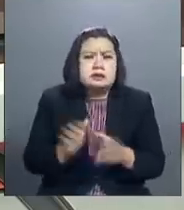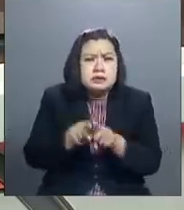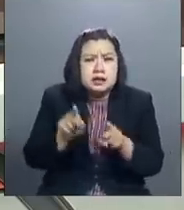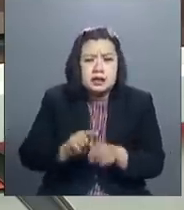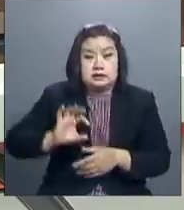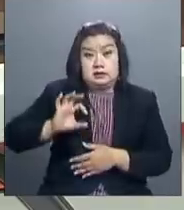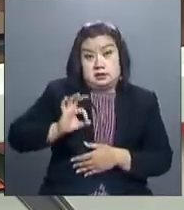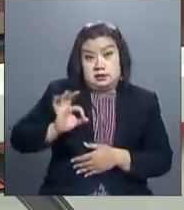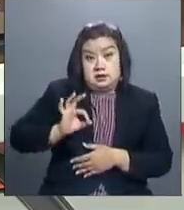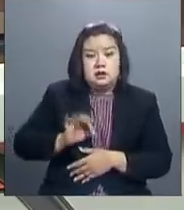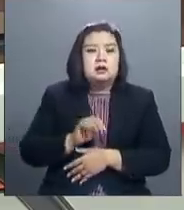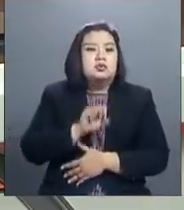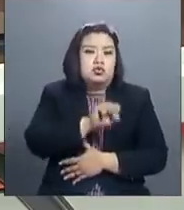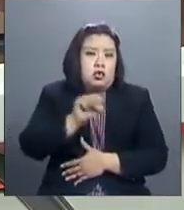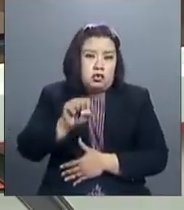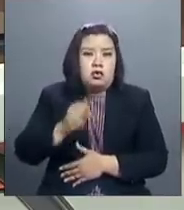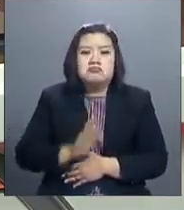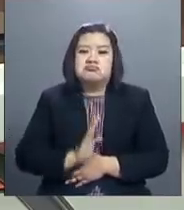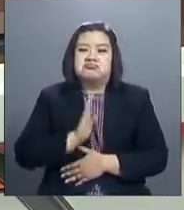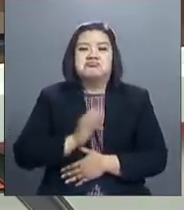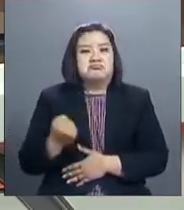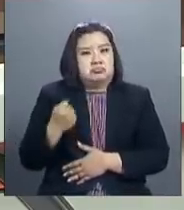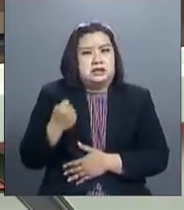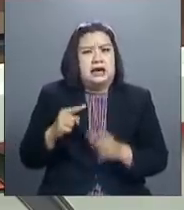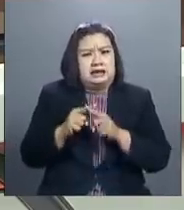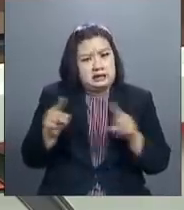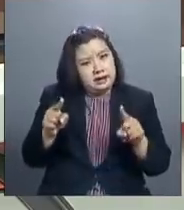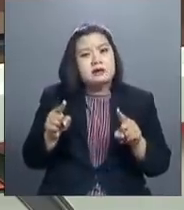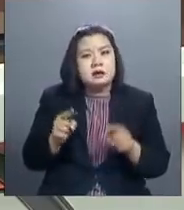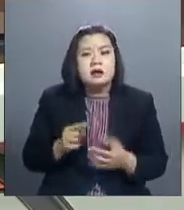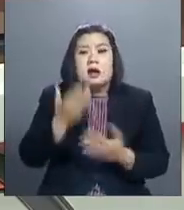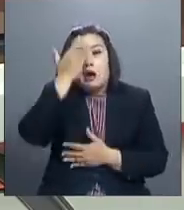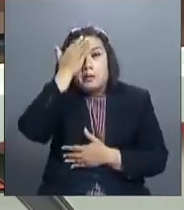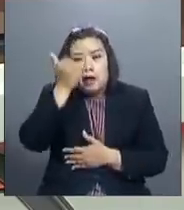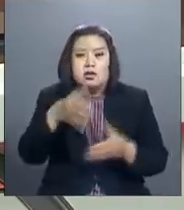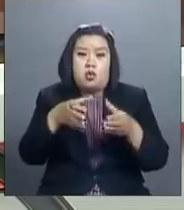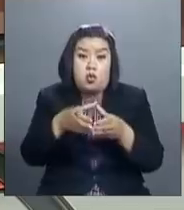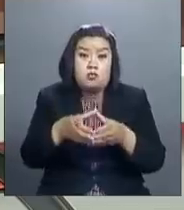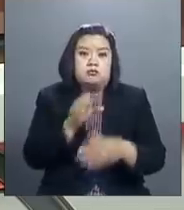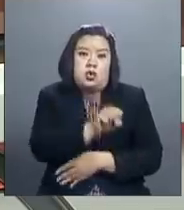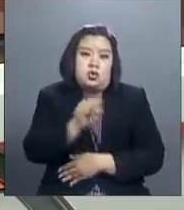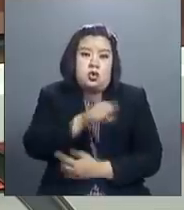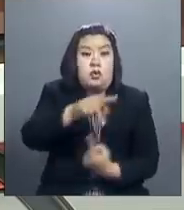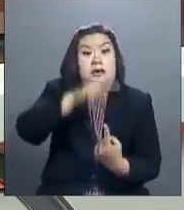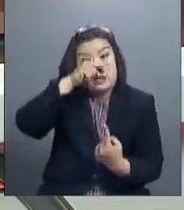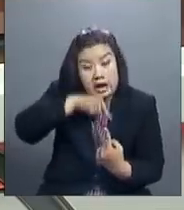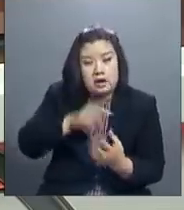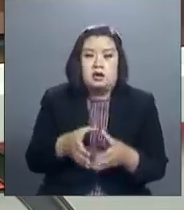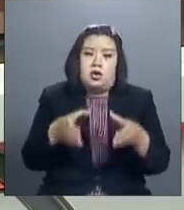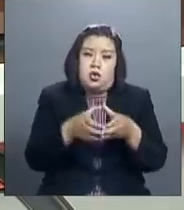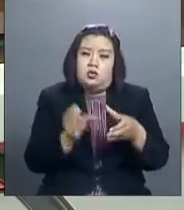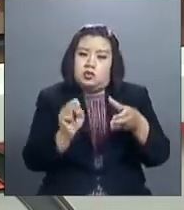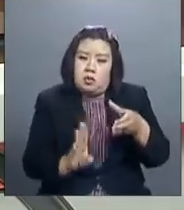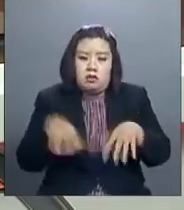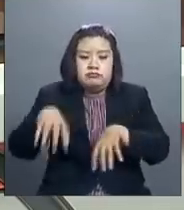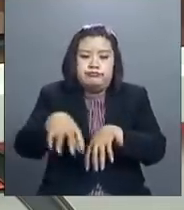คเพื่อไทยในทุกวันนี้ค่ะแต่ก็น่าจะปฏิเสธยากนะคะสำหรับพรรคเพื่อไทยแล้วก็พรรคสำรองหรือว่าพรรคสาขาอีกหล